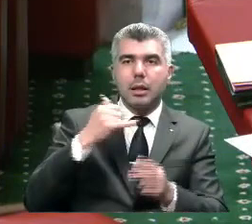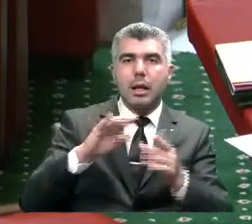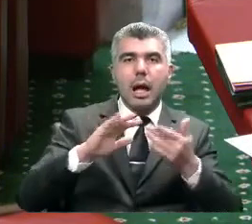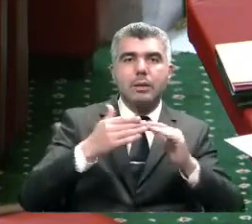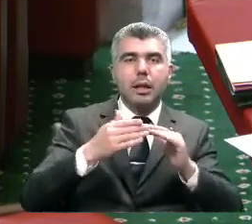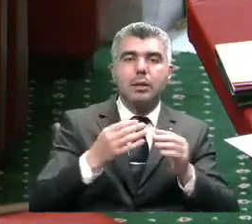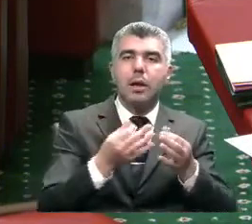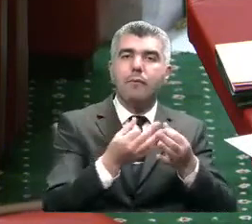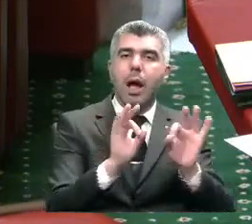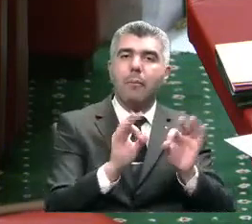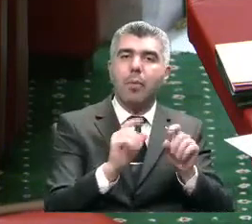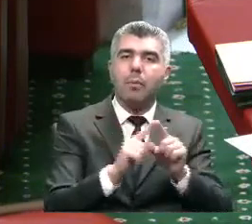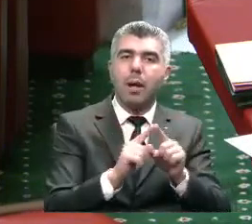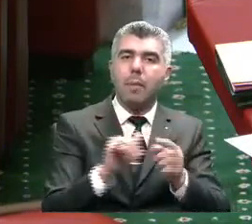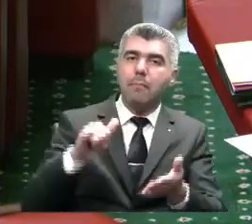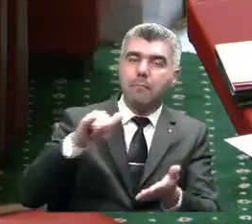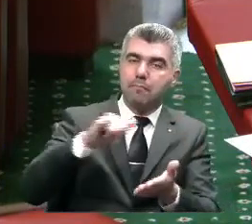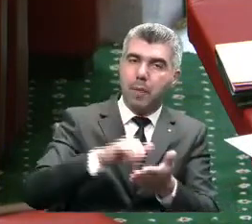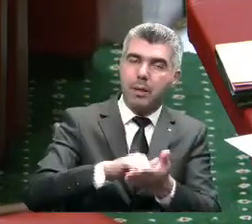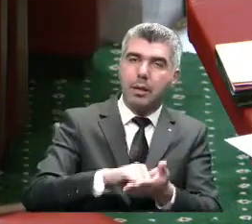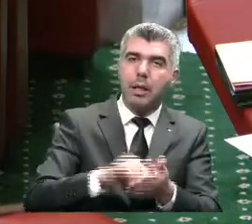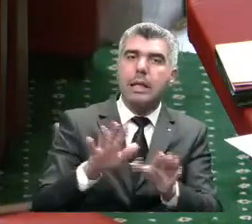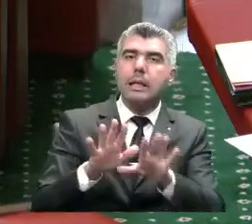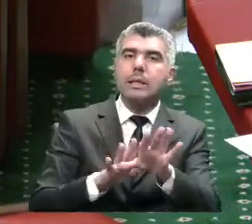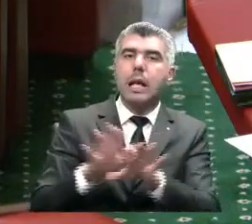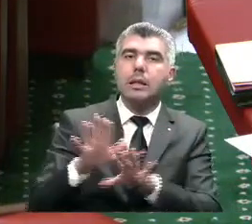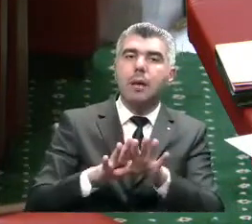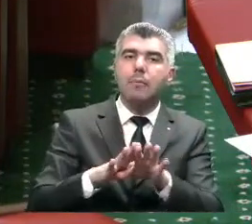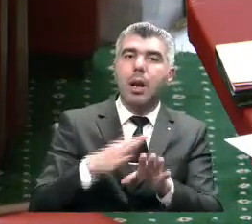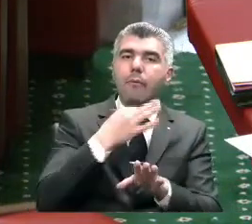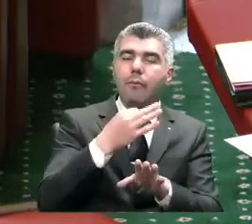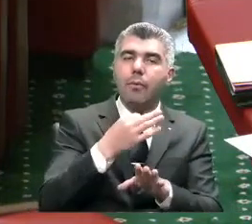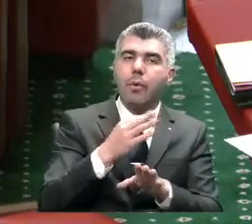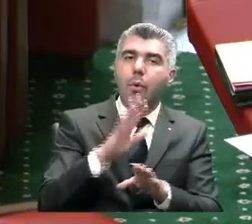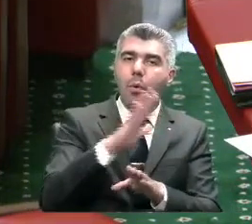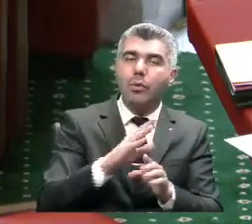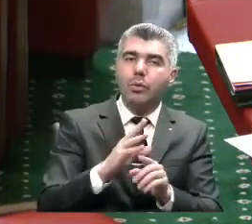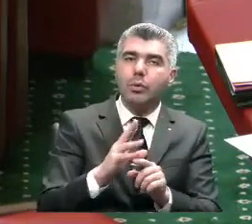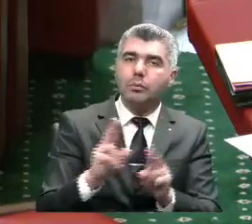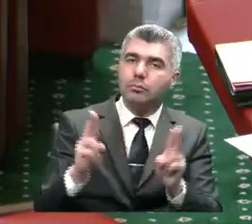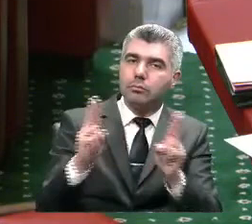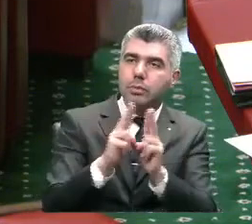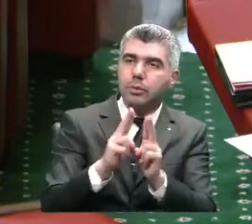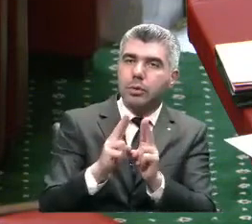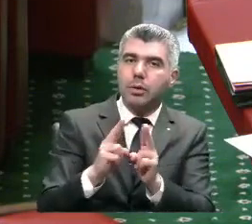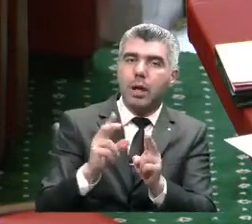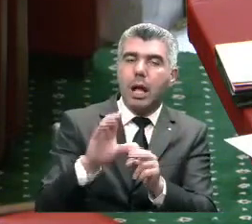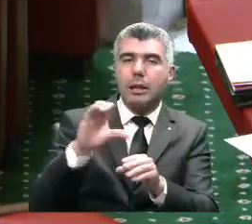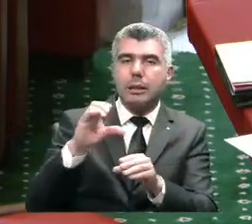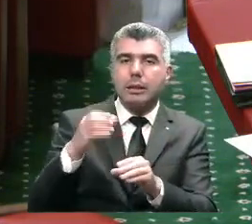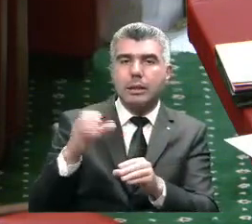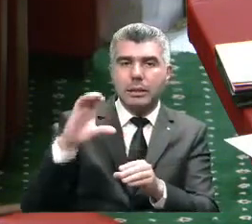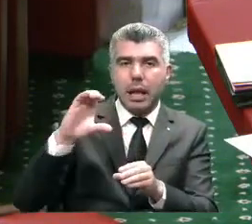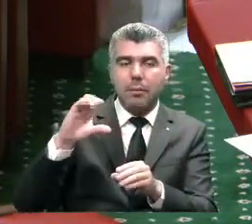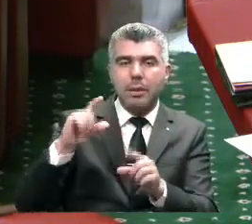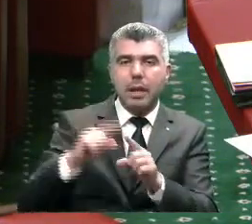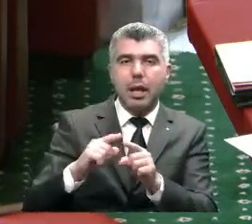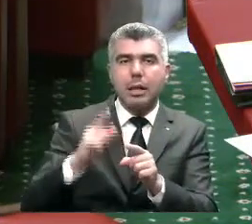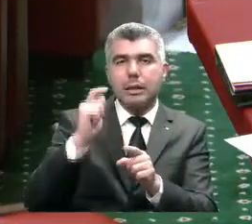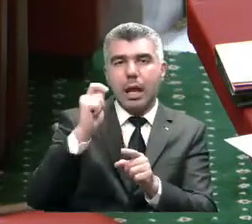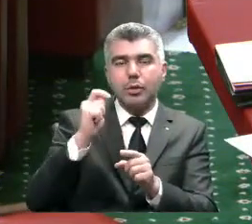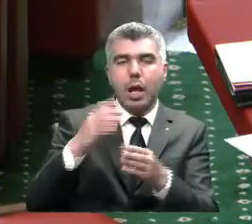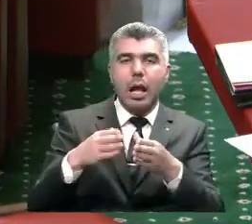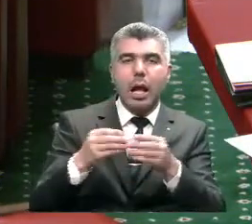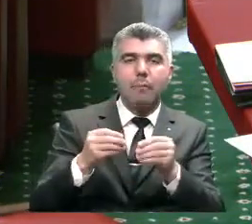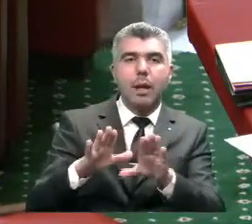مجانا بالمطارات، نجز عدد من التدابير الاستعجالية باش يحسن ظروف الاستقبال بمطارات الدار البيضاء وأكادير ومراكش وطنجة